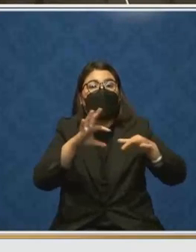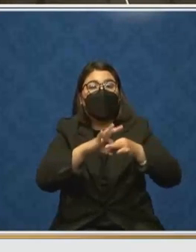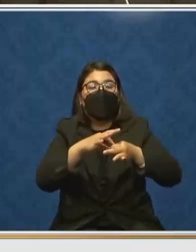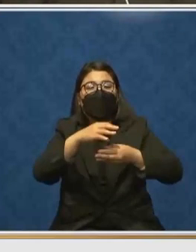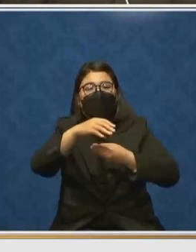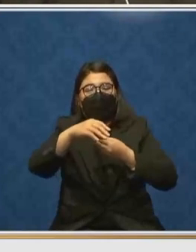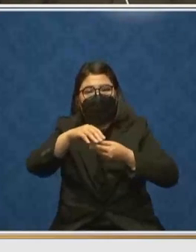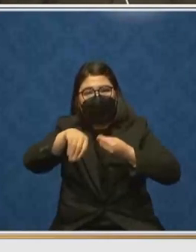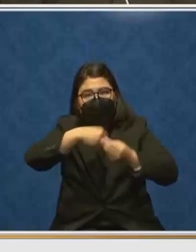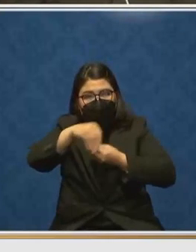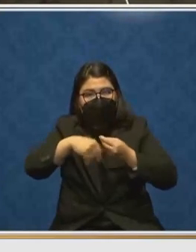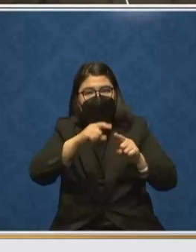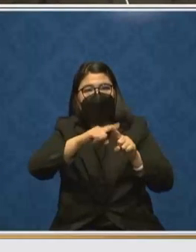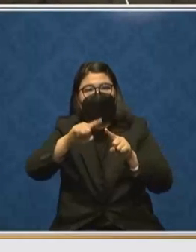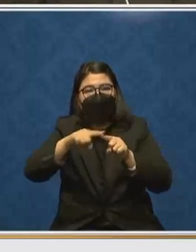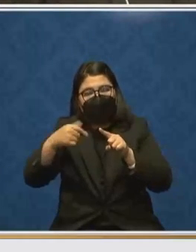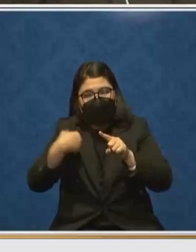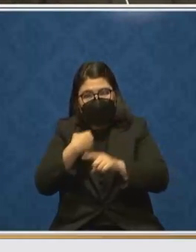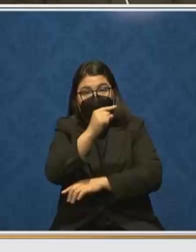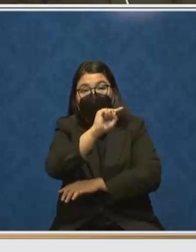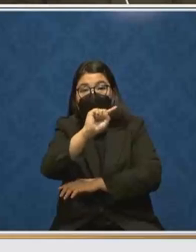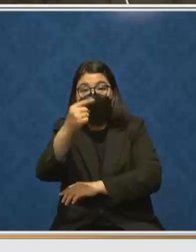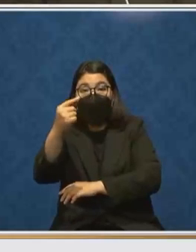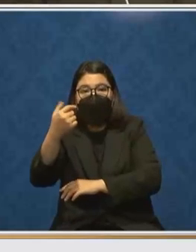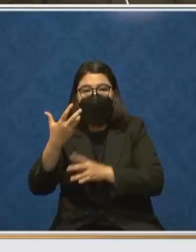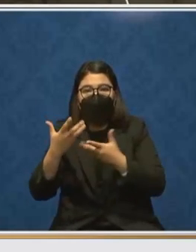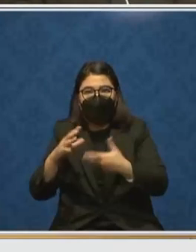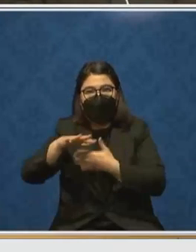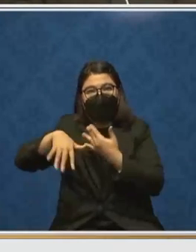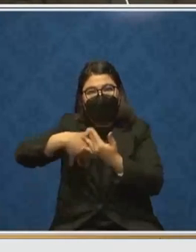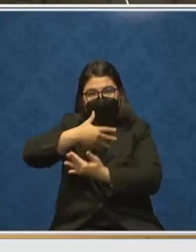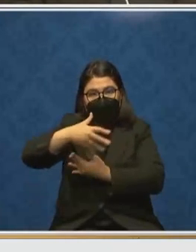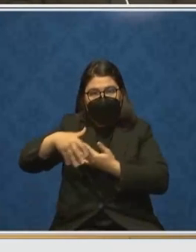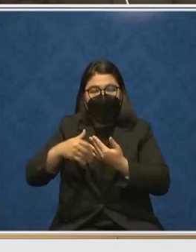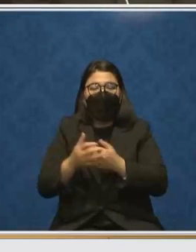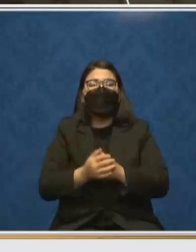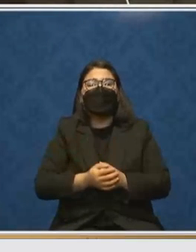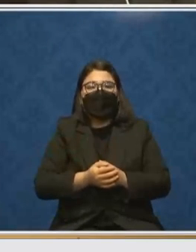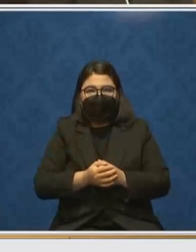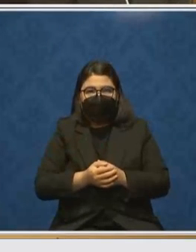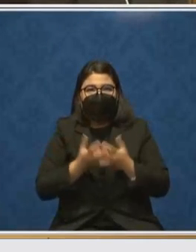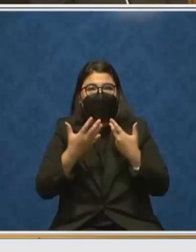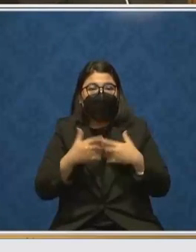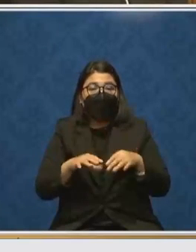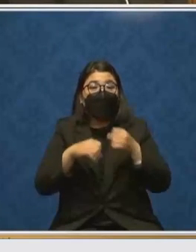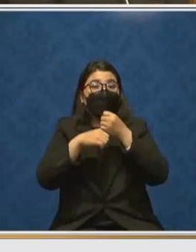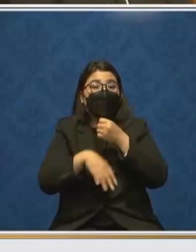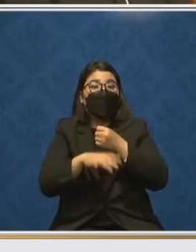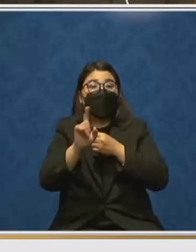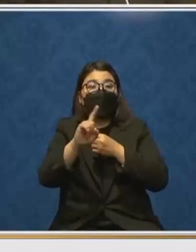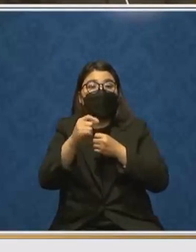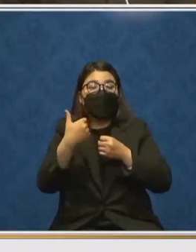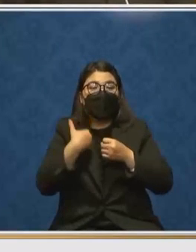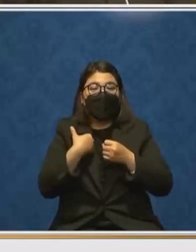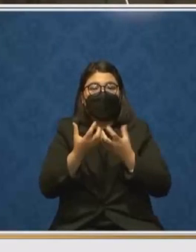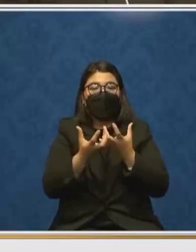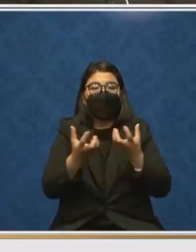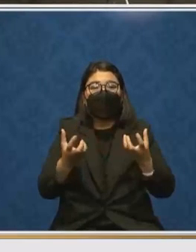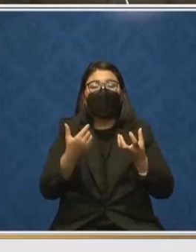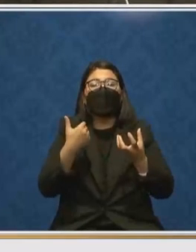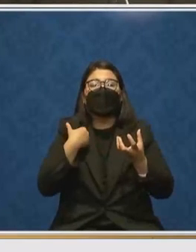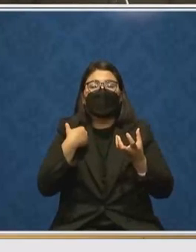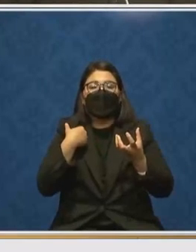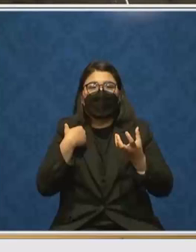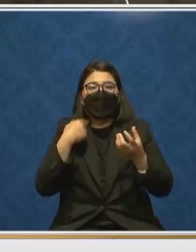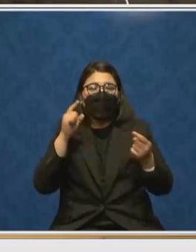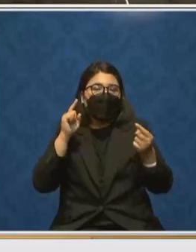ยและเป็นมิตรกับสิ่งแวดล้อมโดยมีโครงสร้างพื้นฐานและระบบสาธารณูปโภคที่มีประสิทธิภาพเข้าถึ